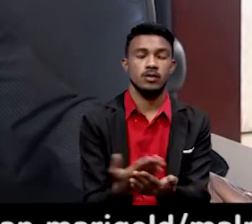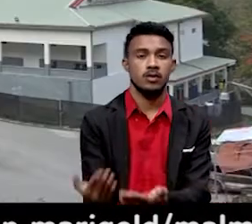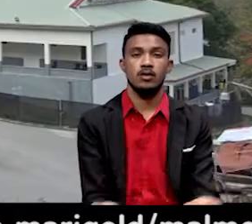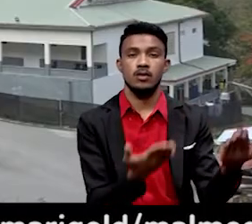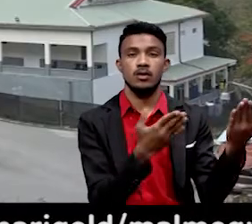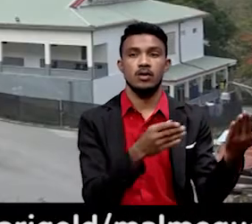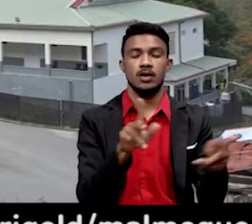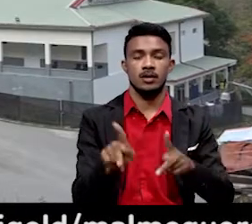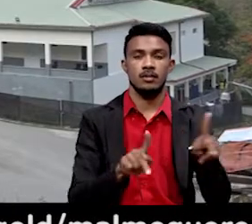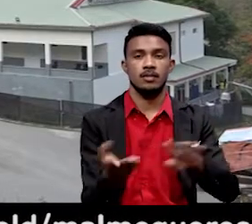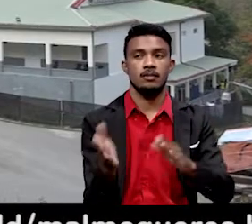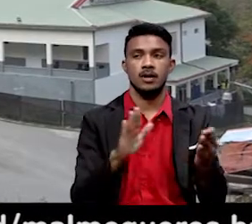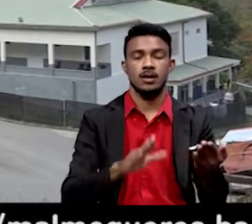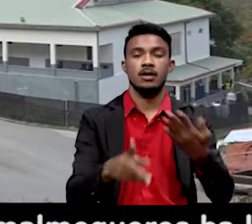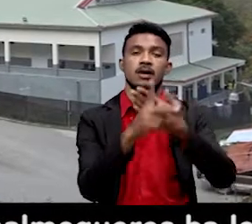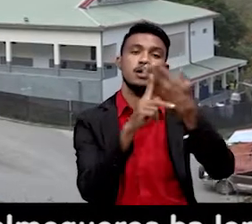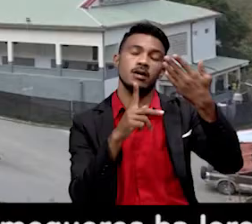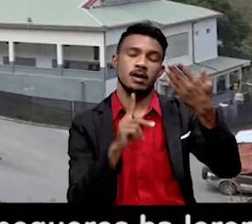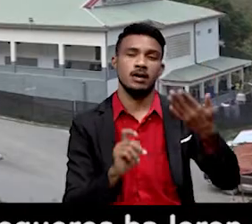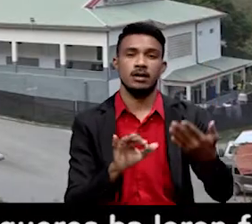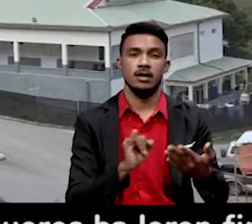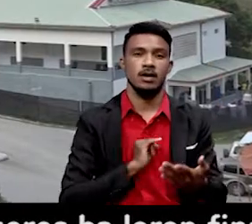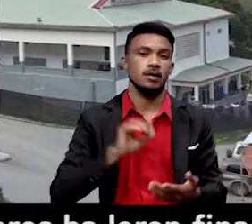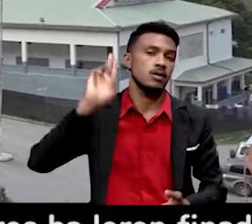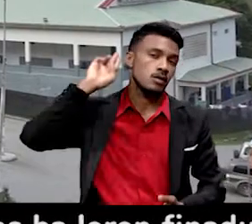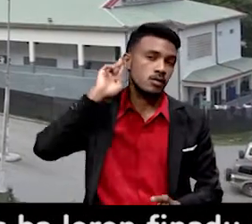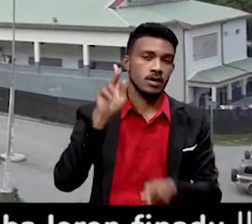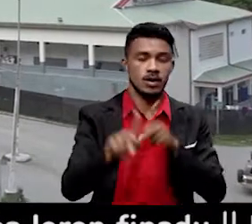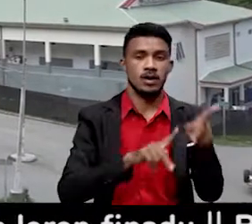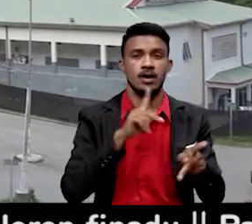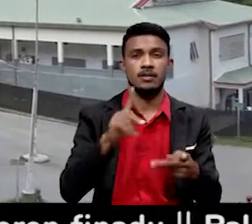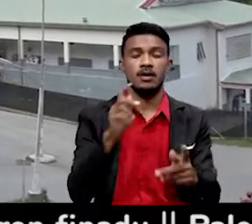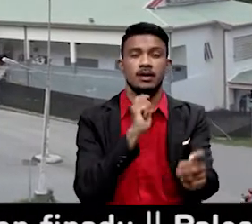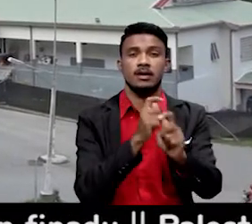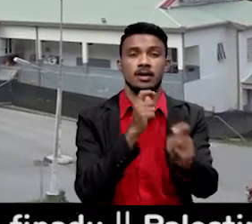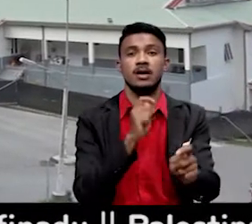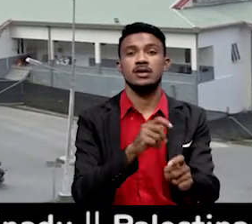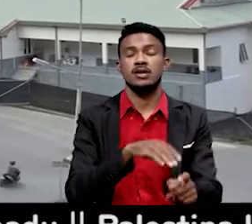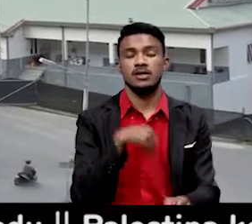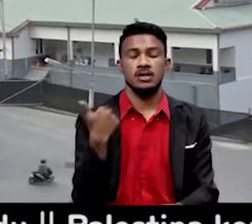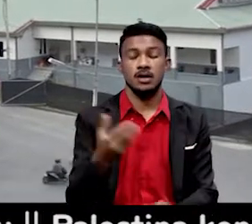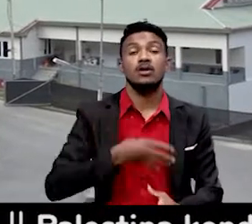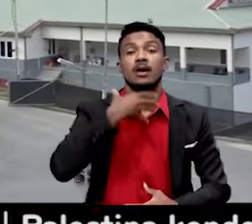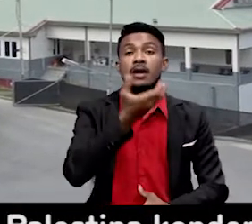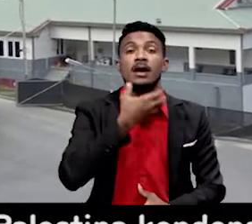serne. Kane, hau sei rona ema iha hino lara nene balu sei hakilar.